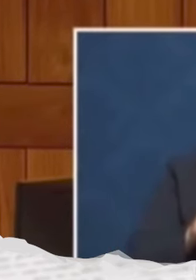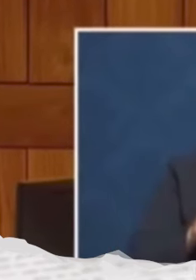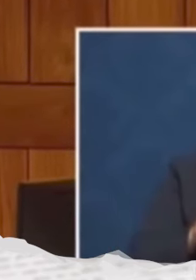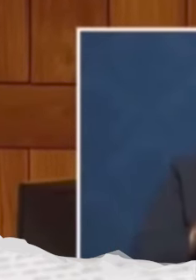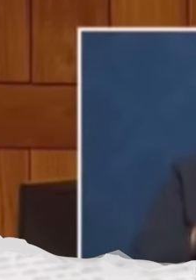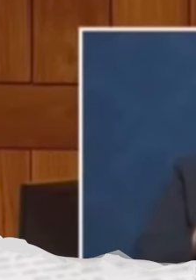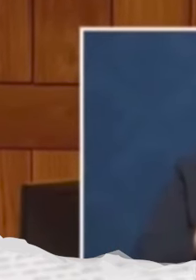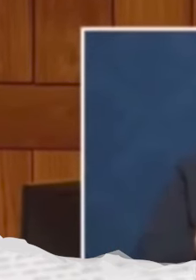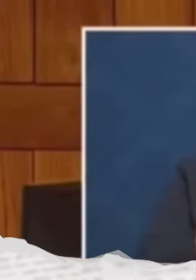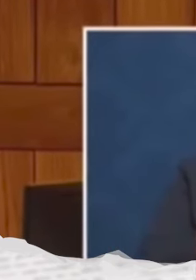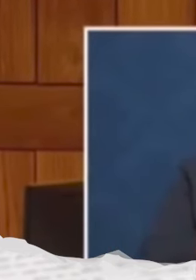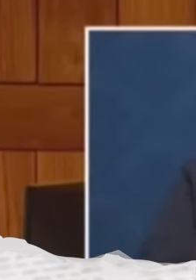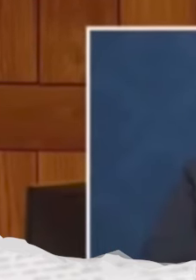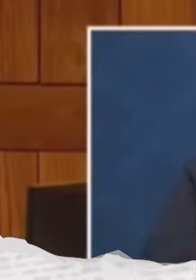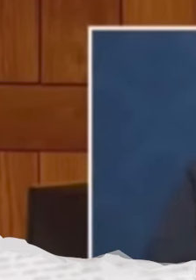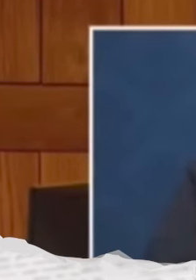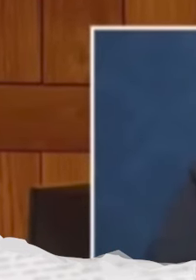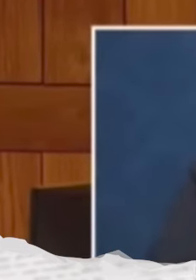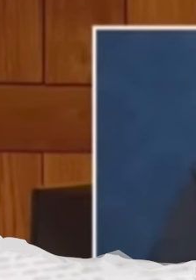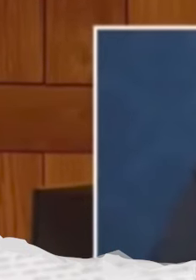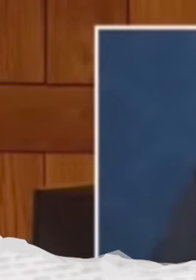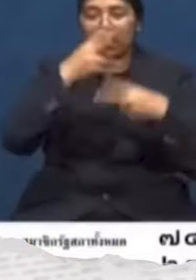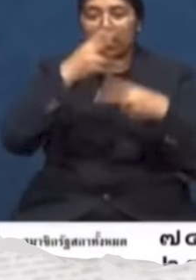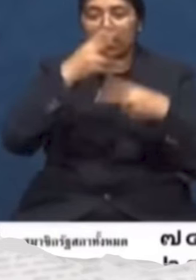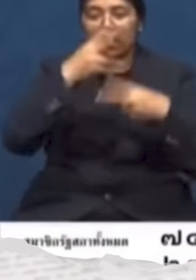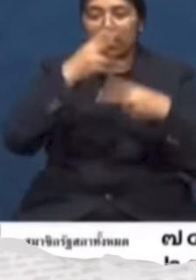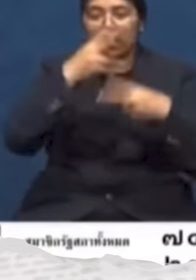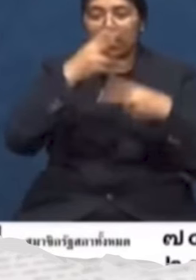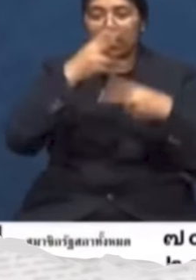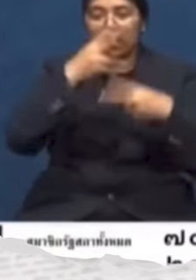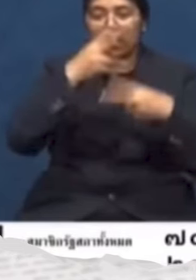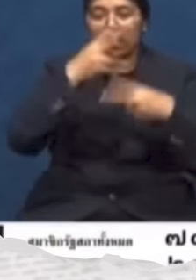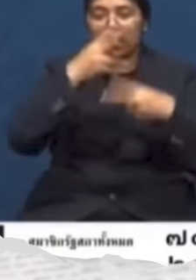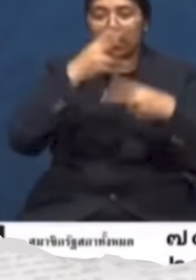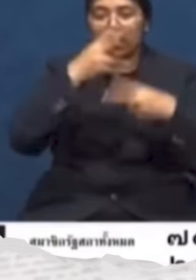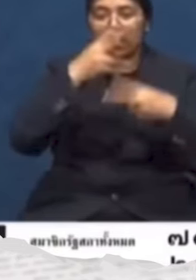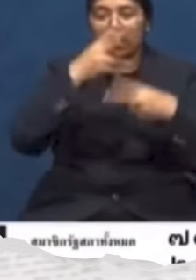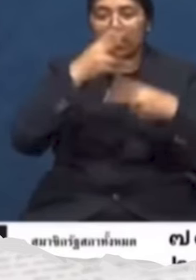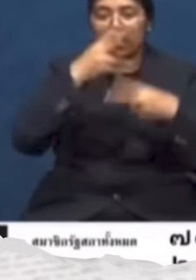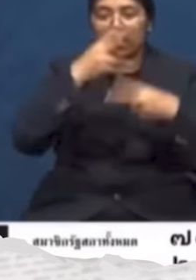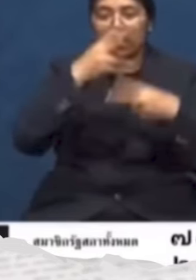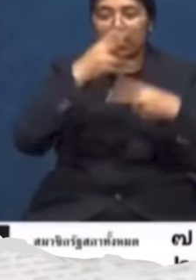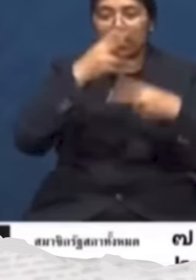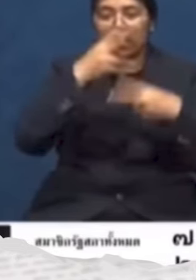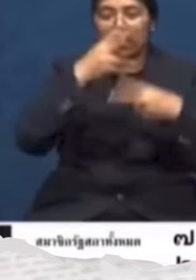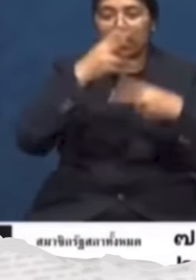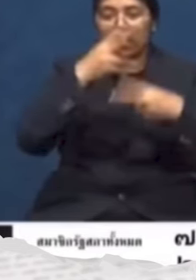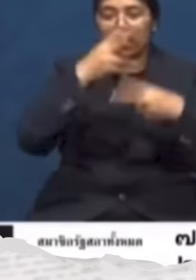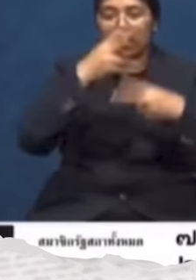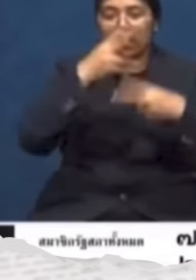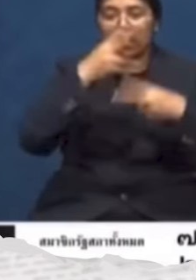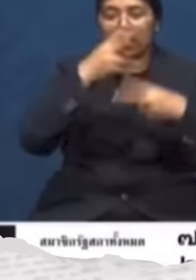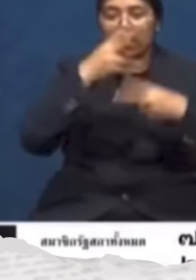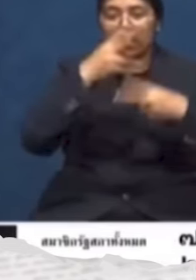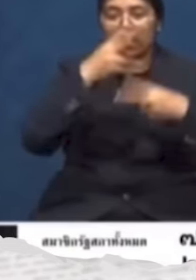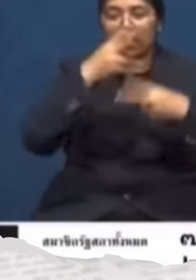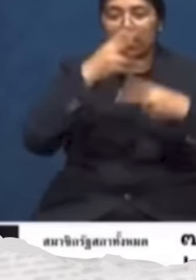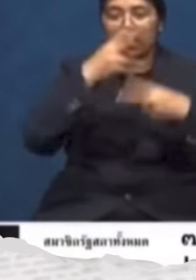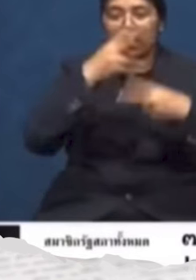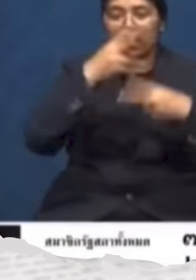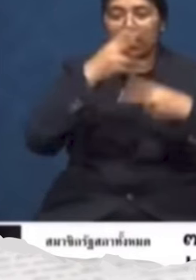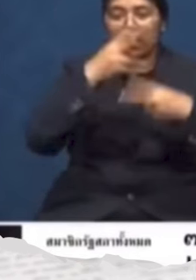าห์หน้าเพื่อไปประชุมสมัชชาใหญ่สหประชาชาติจะให้กระทรวงการต่างประเทศนัดประธานาธิบดีเยอรมนีหรือเจ้าหน้าที่ระดับสูง